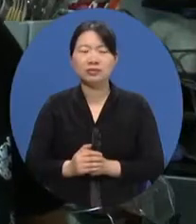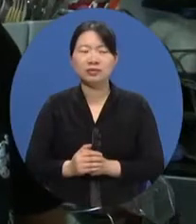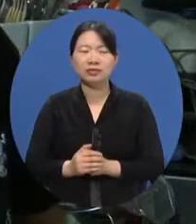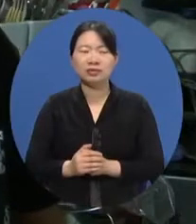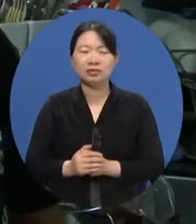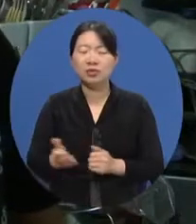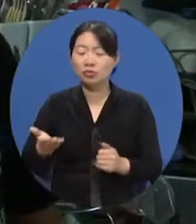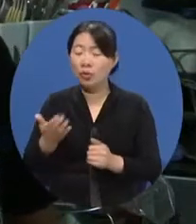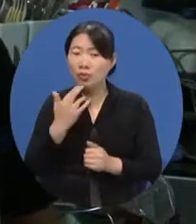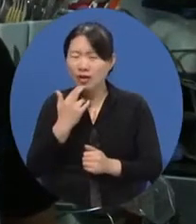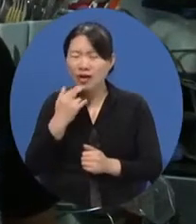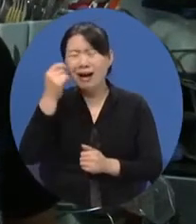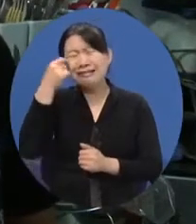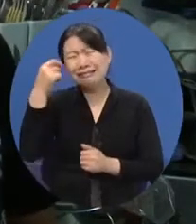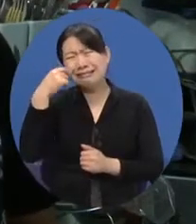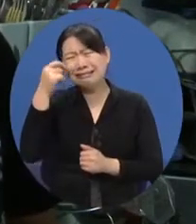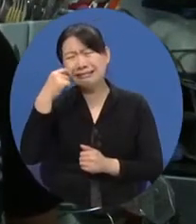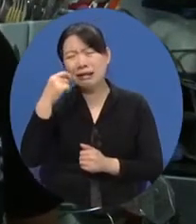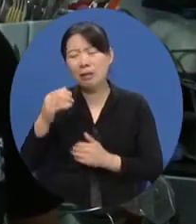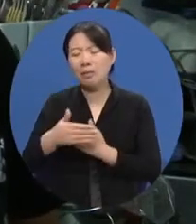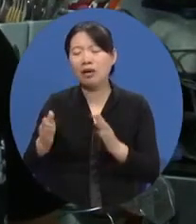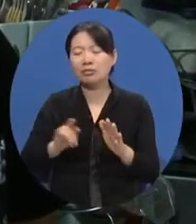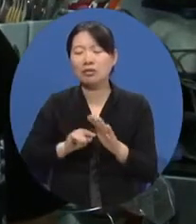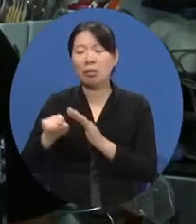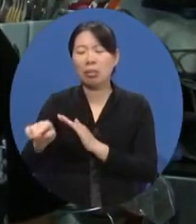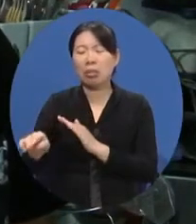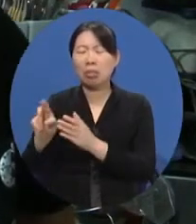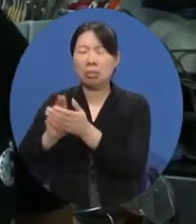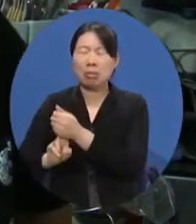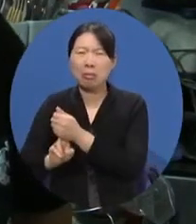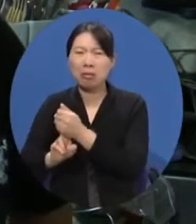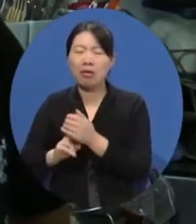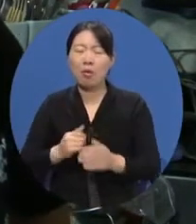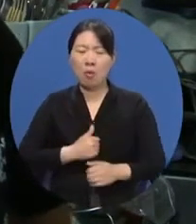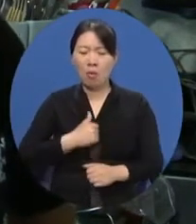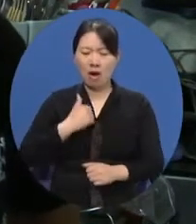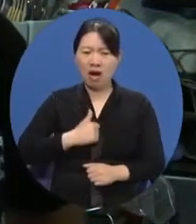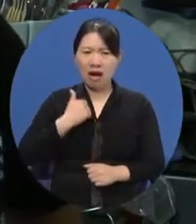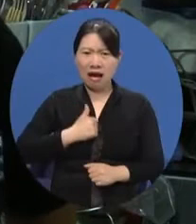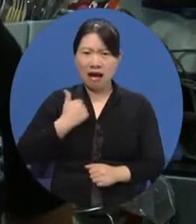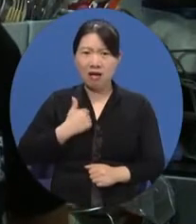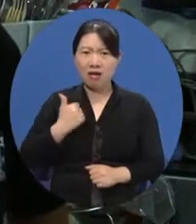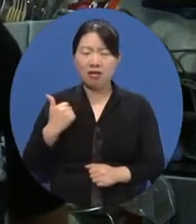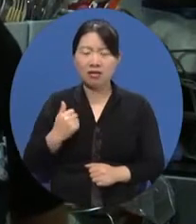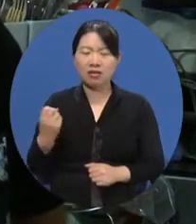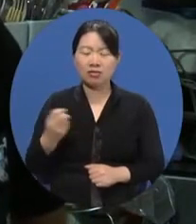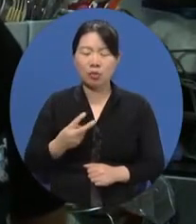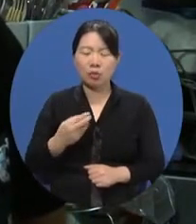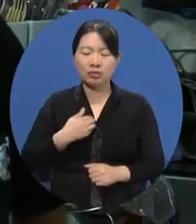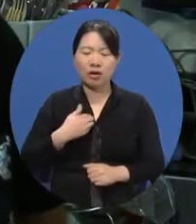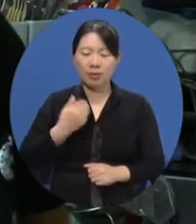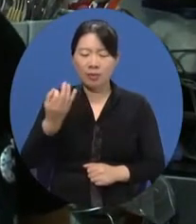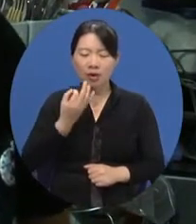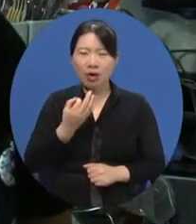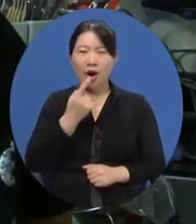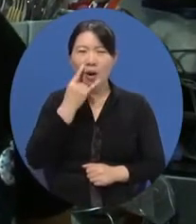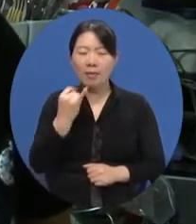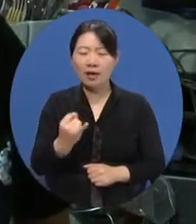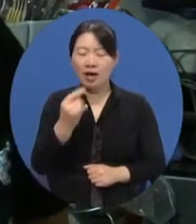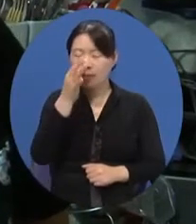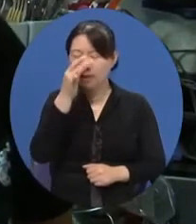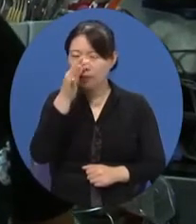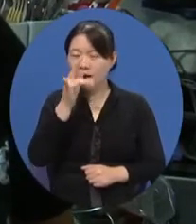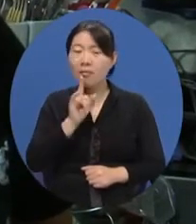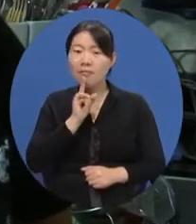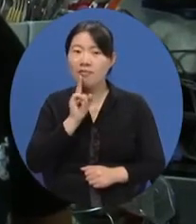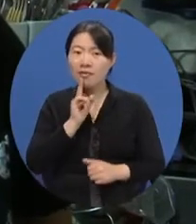내일 안 주면 이제 울면서 방으로 들어가고 화내고 저보고 막 엄마 바보라고